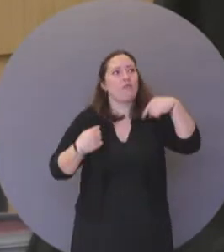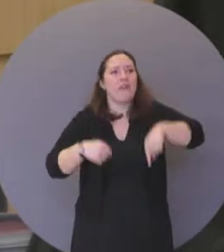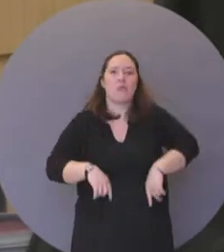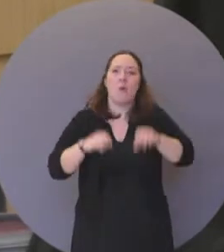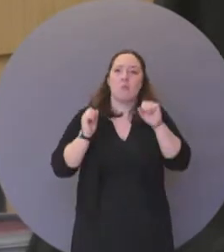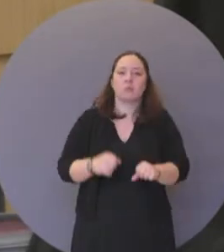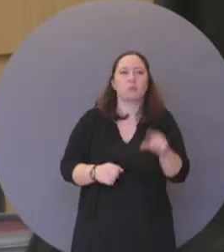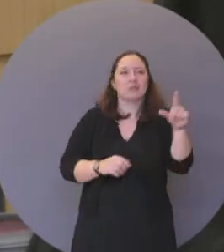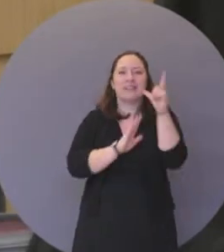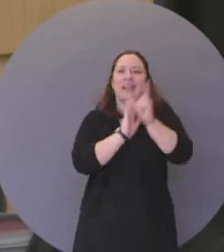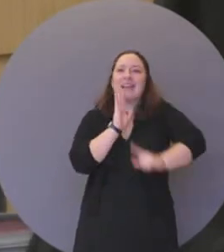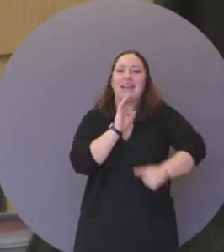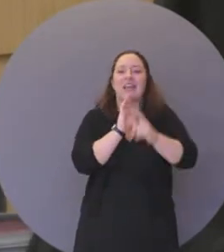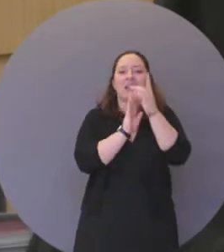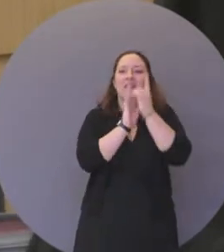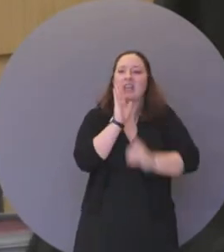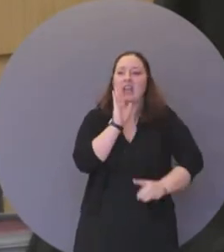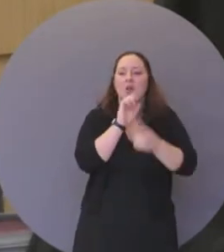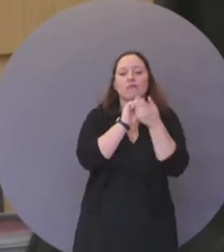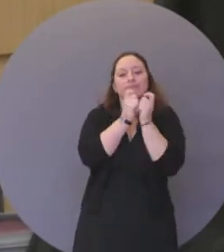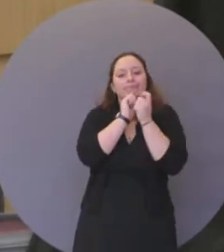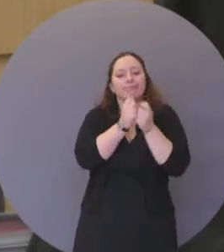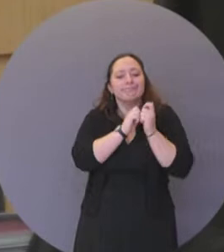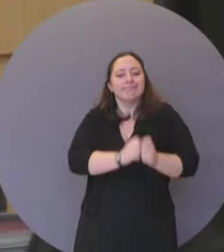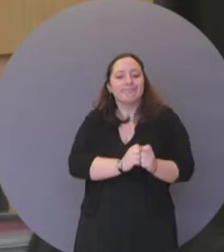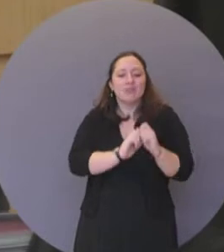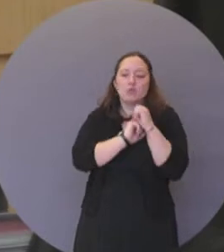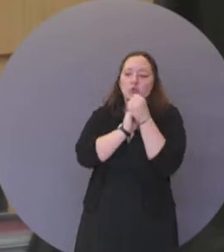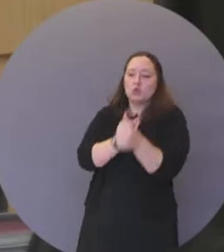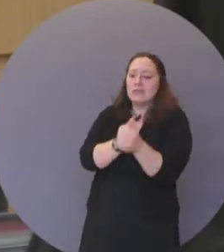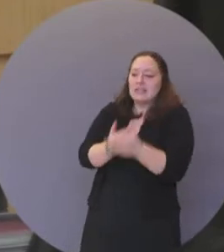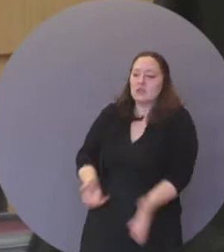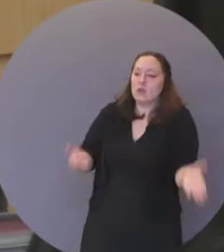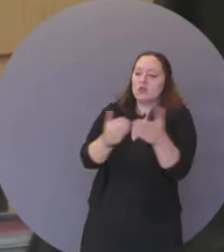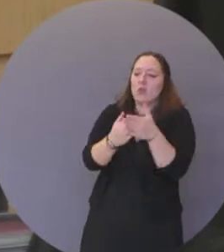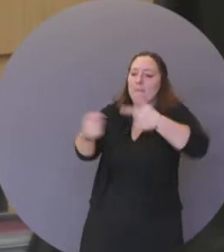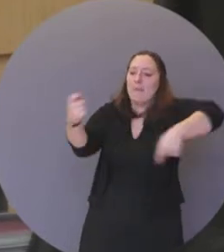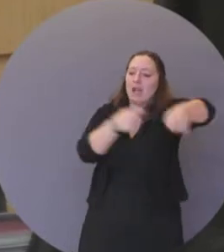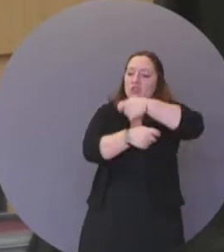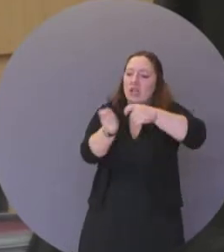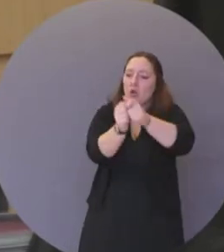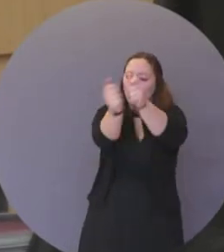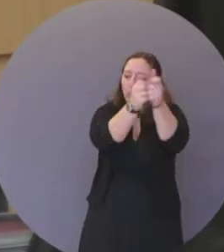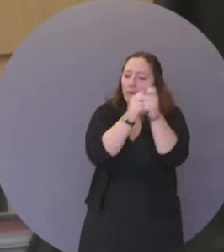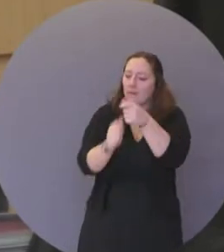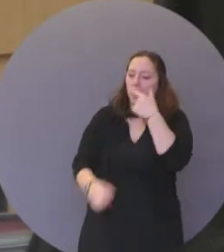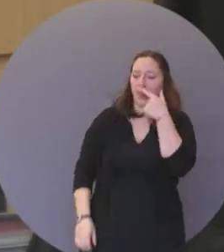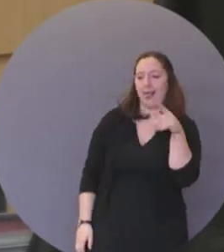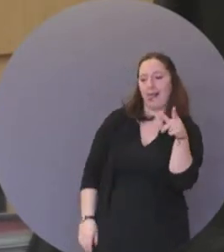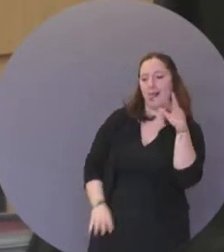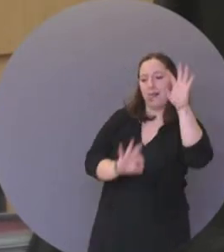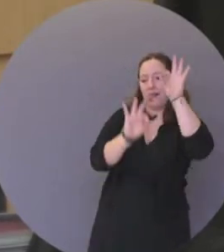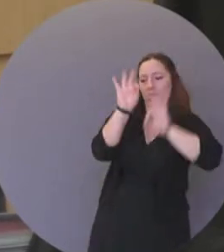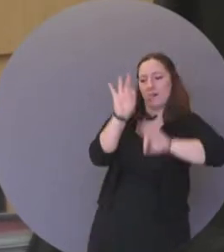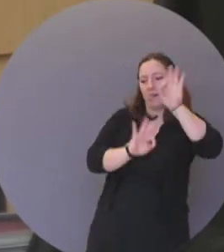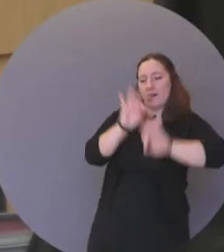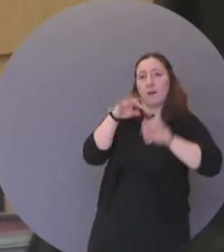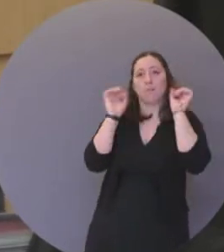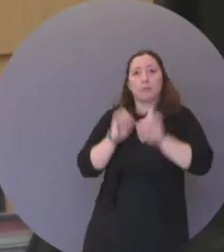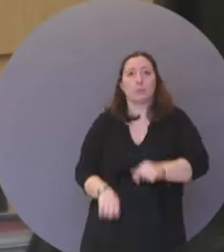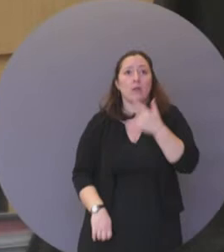décret certaines règles en fonction de la situation du marché il y aura un feu rouge ou un feu